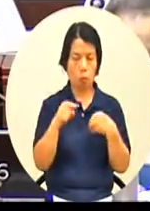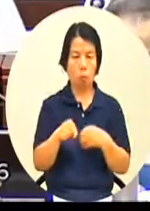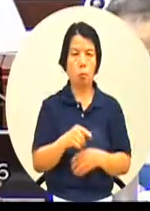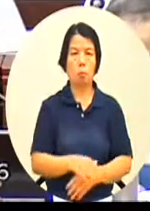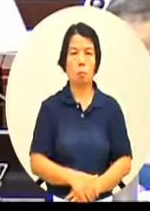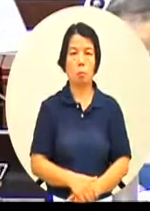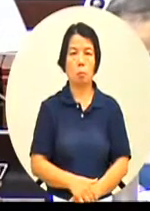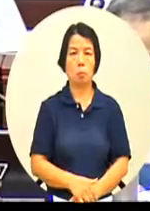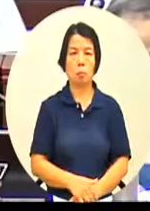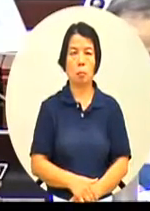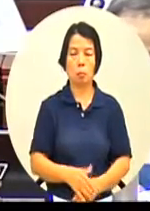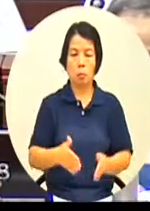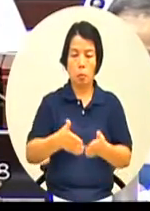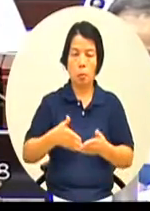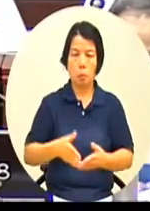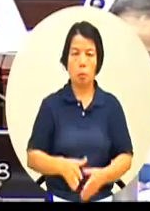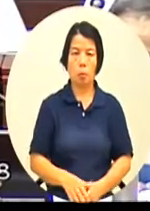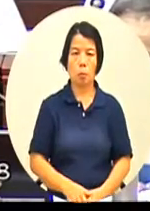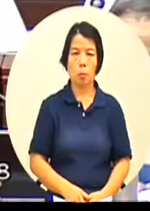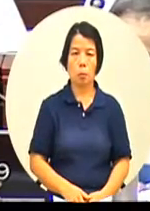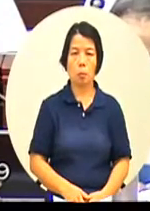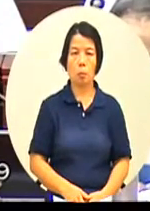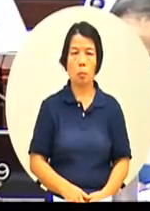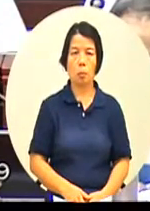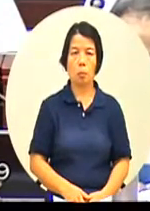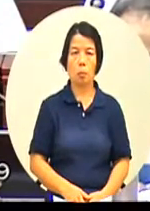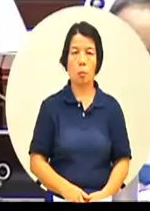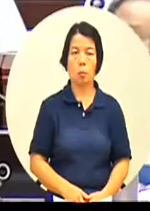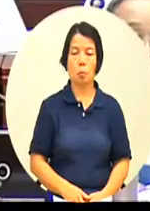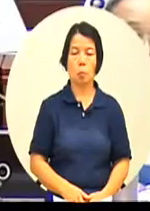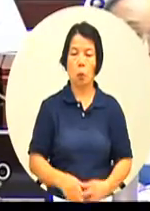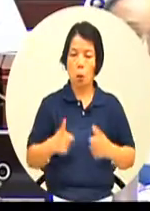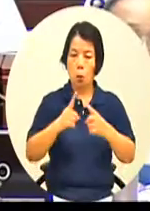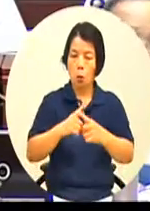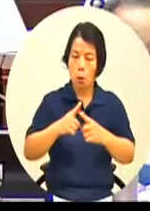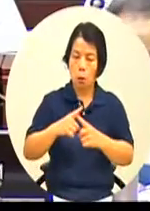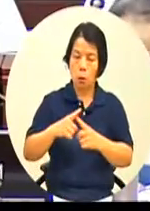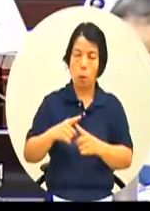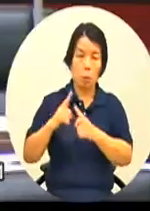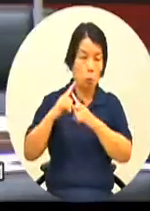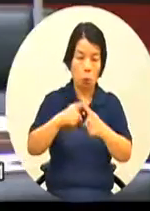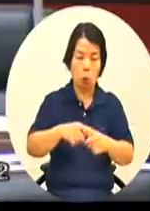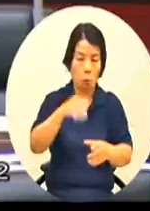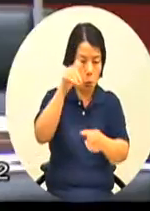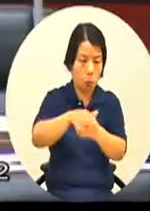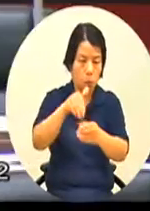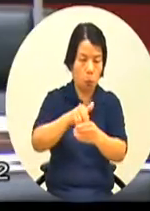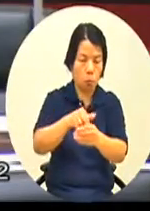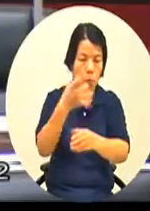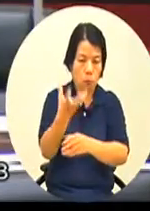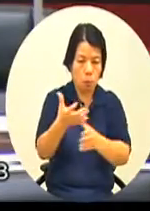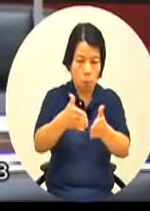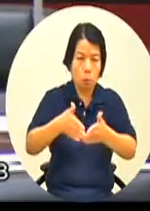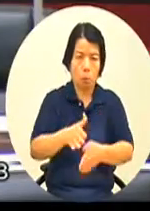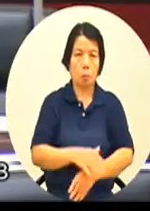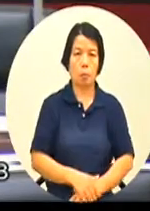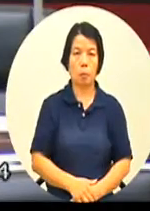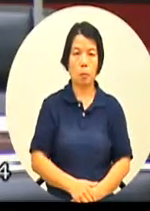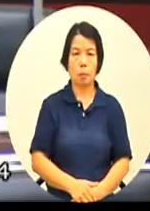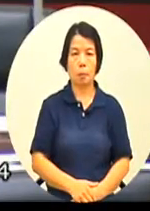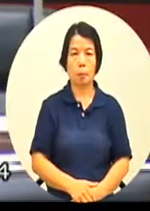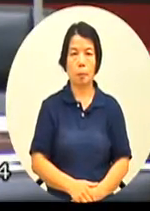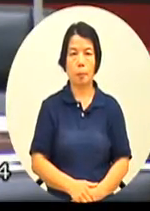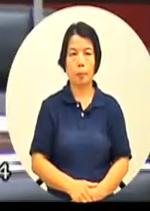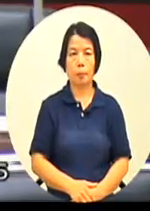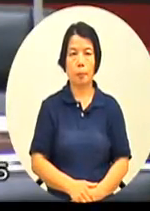后还是要有人去，有足够的人去投票这样。哎， 对，我刘主委